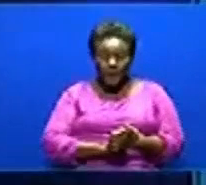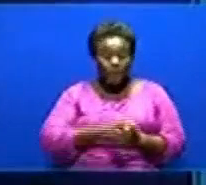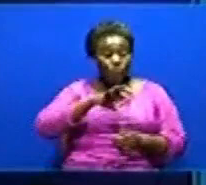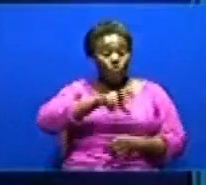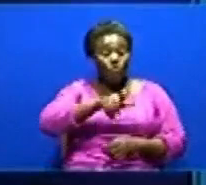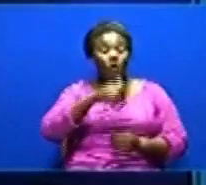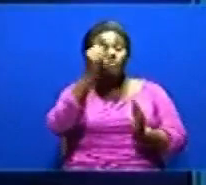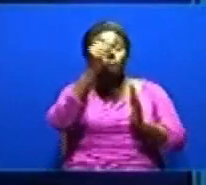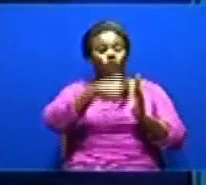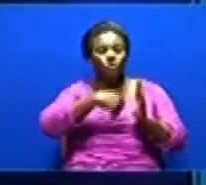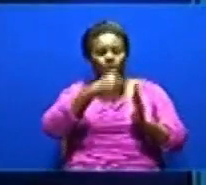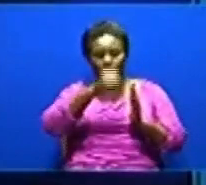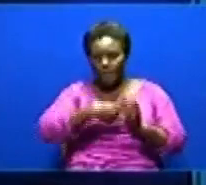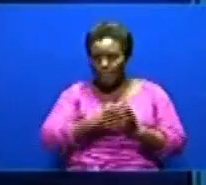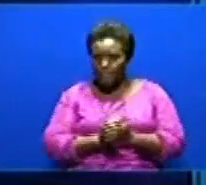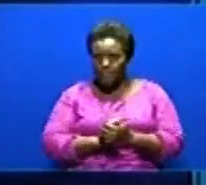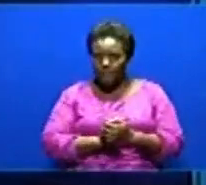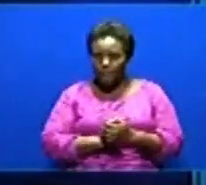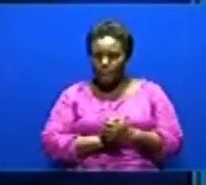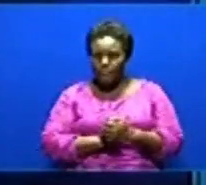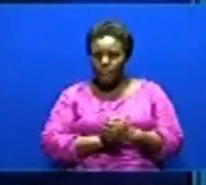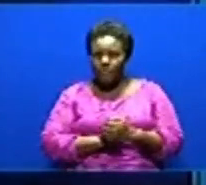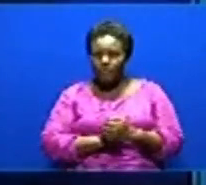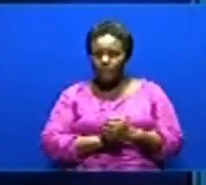ambapo baadhi ya